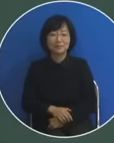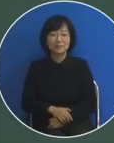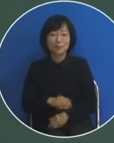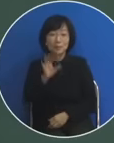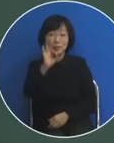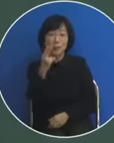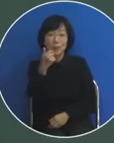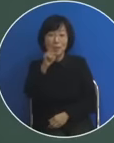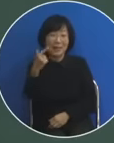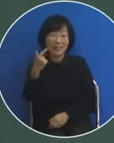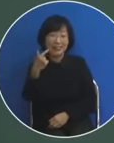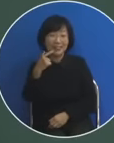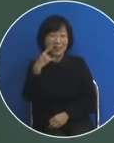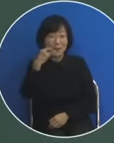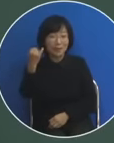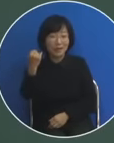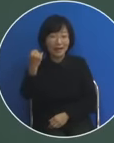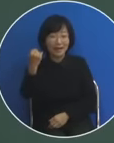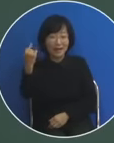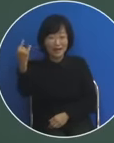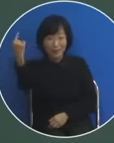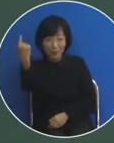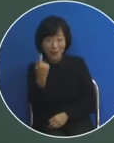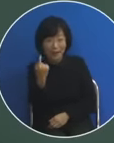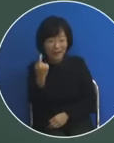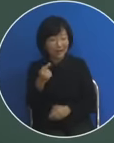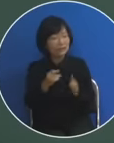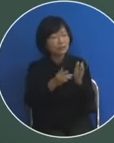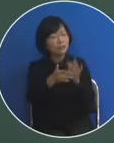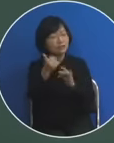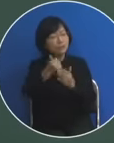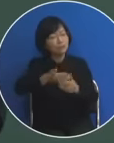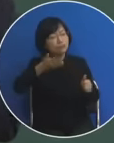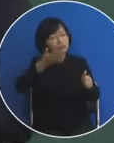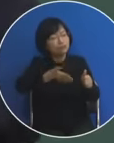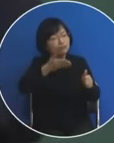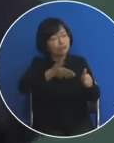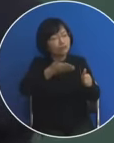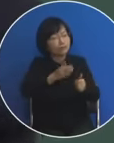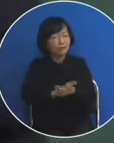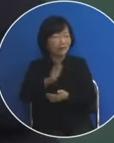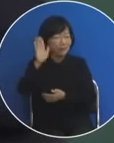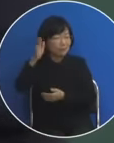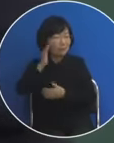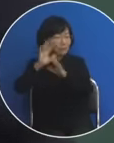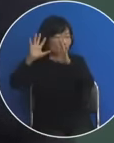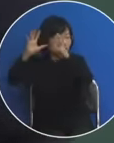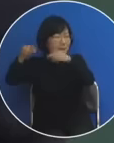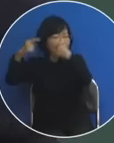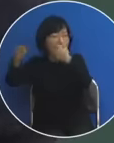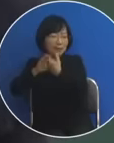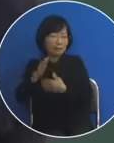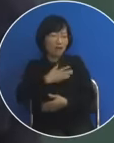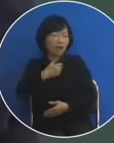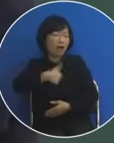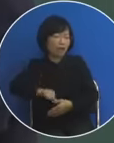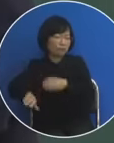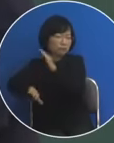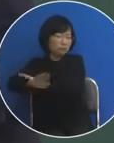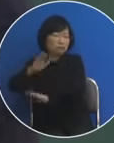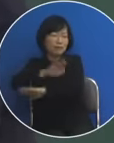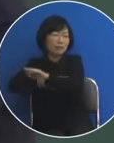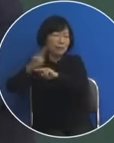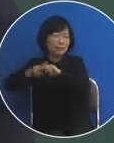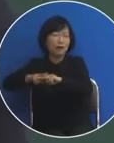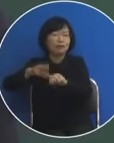어머니 찾아서 예수님 보고 자기 아들을 부탁하고 이랬잖아요. Then John and James' mom even came and requested her and requested her sons to